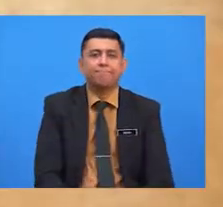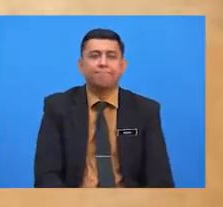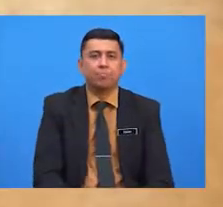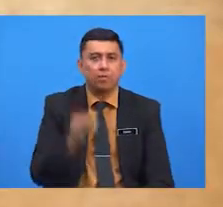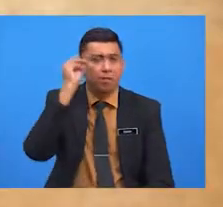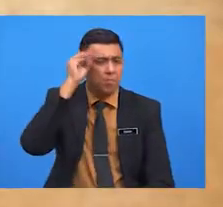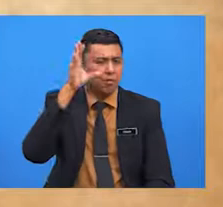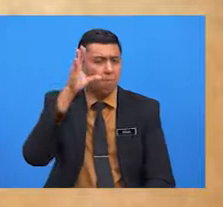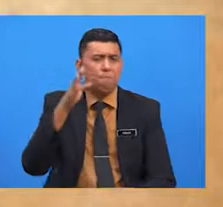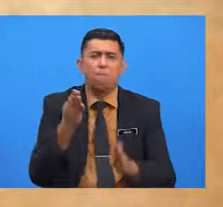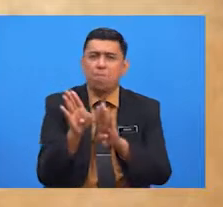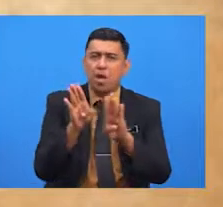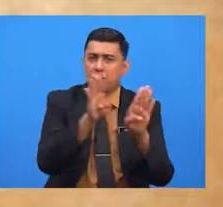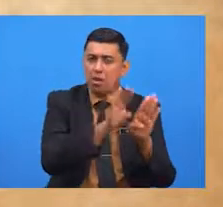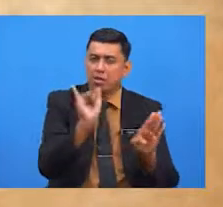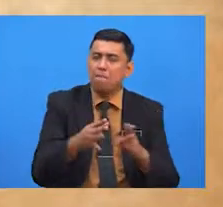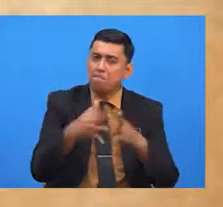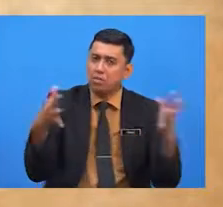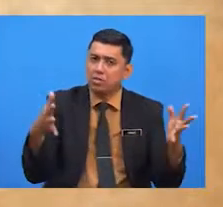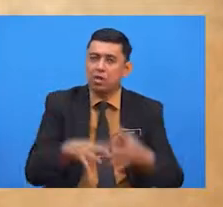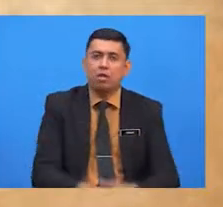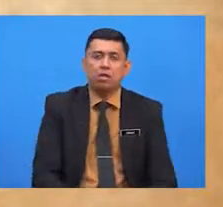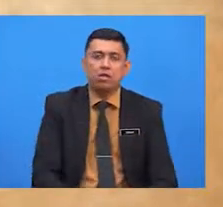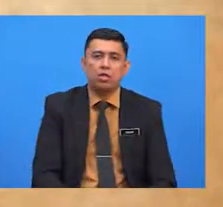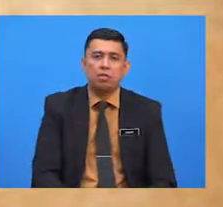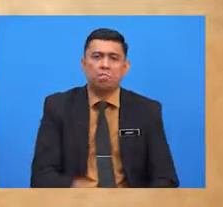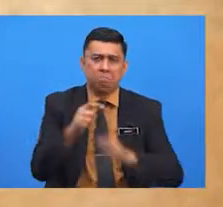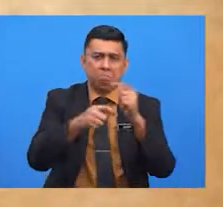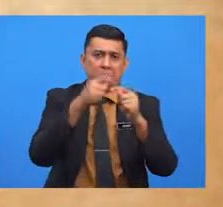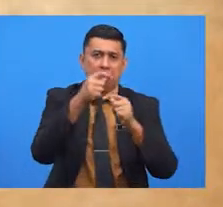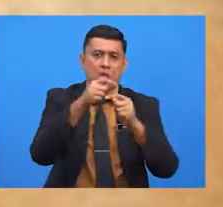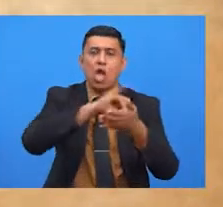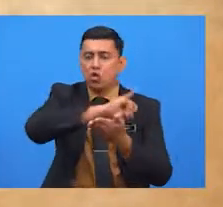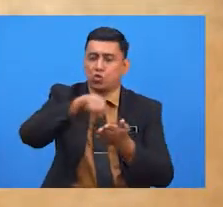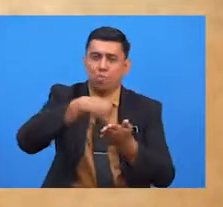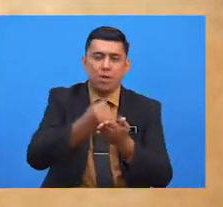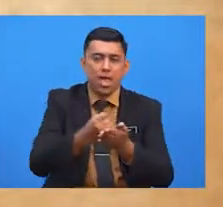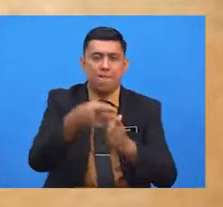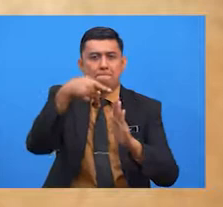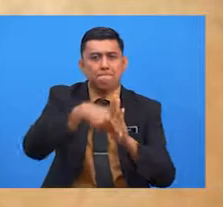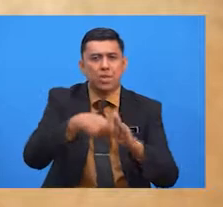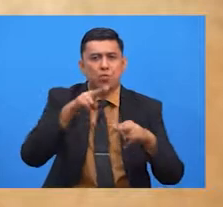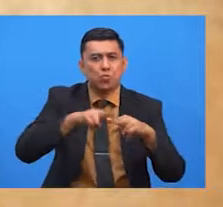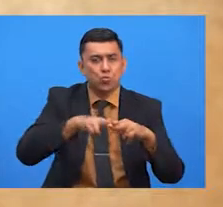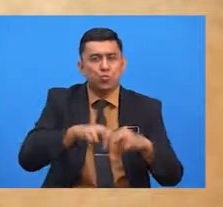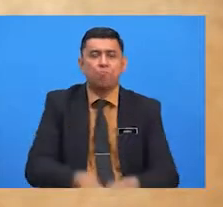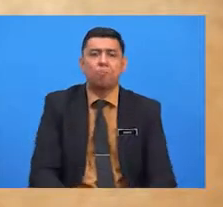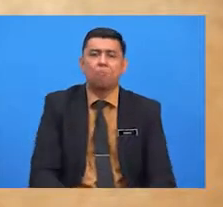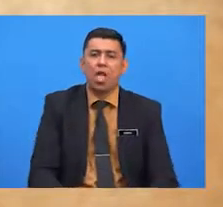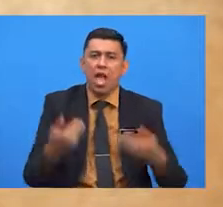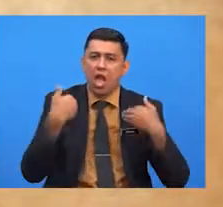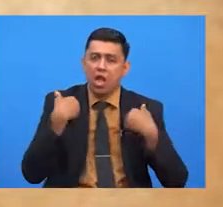Perkembangan bandar yang pesat telah meningkatkan jumlah penduduk dan secara tidak langsung